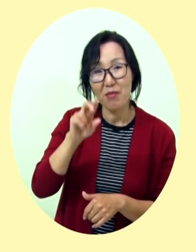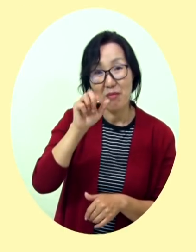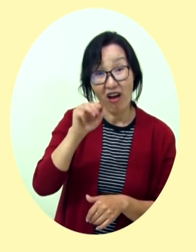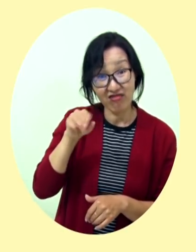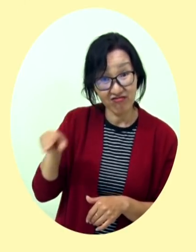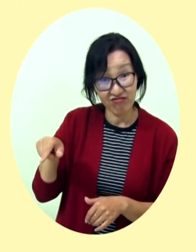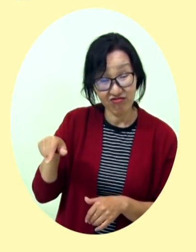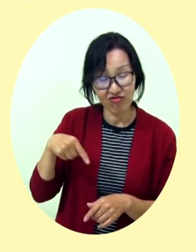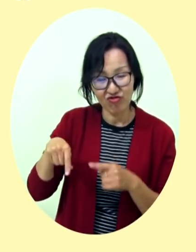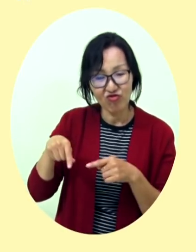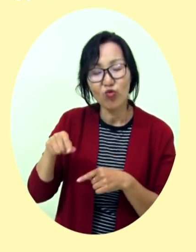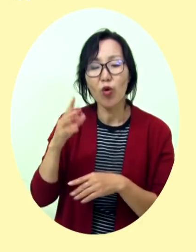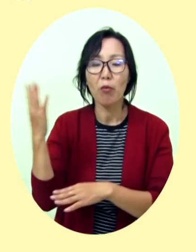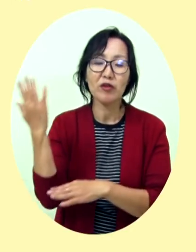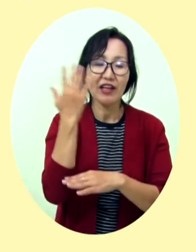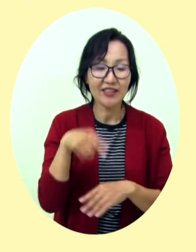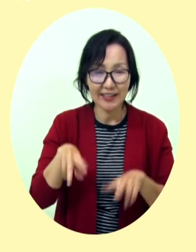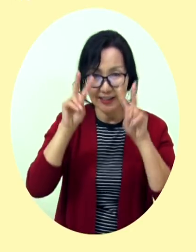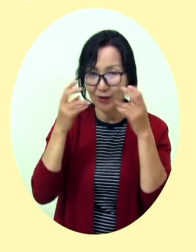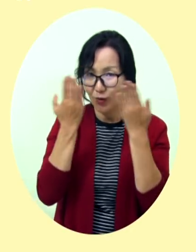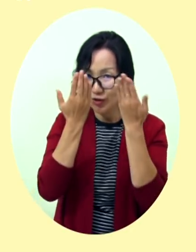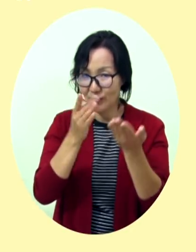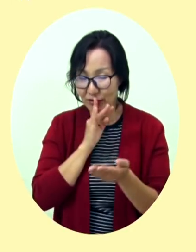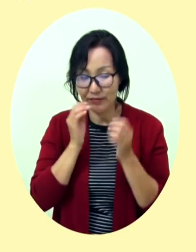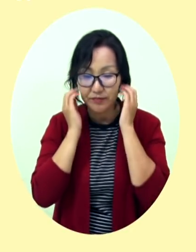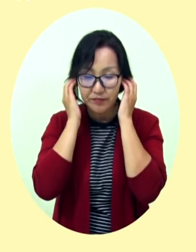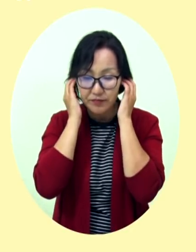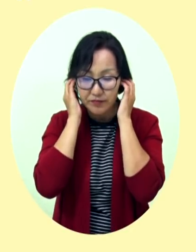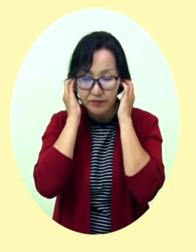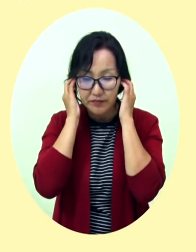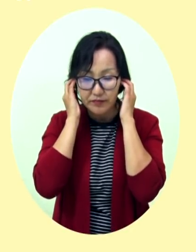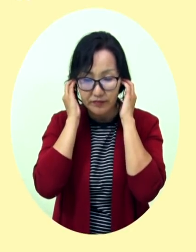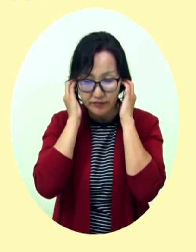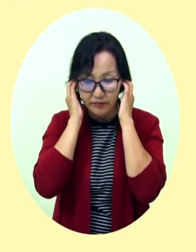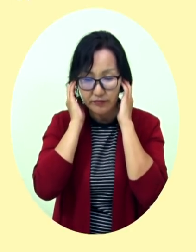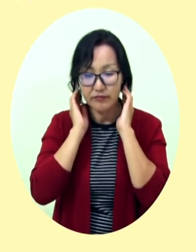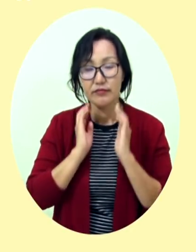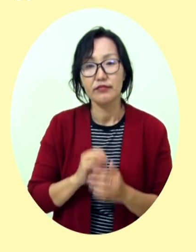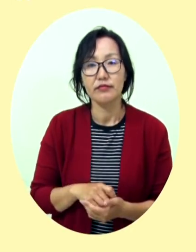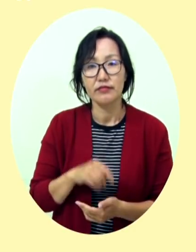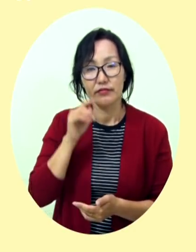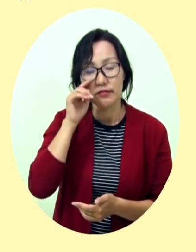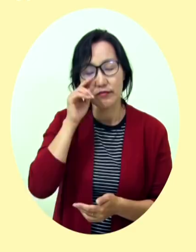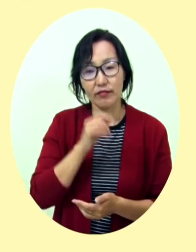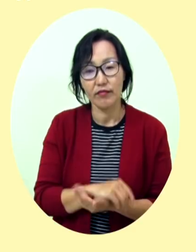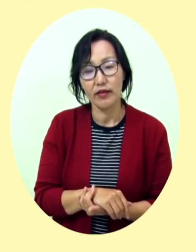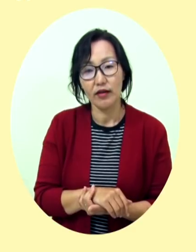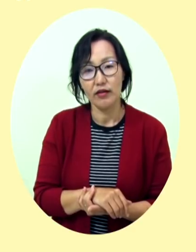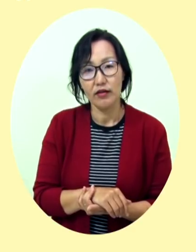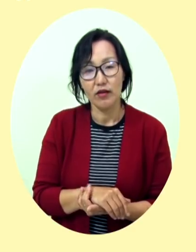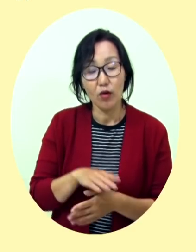Батын мод тарсна гэсэн ихийг хамтдаа уншъя. Сурагч Бат мод